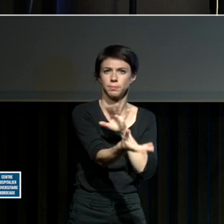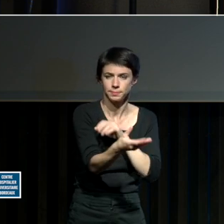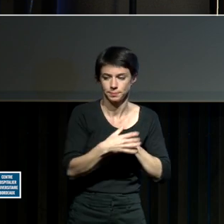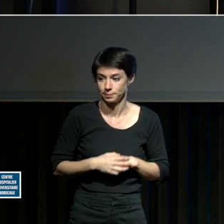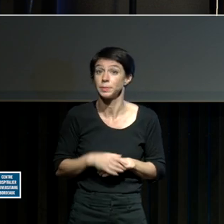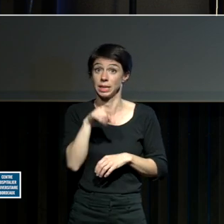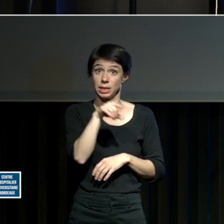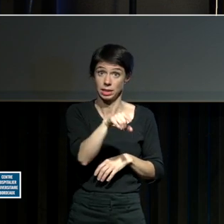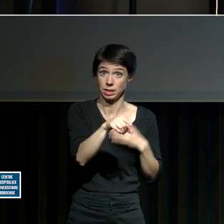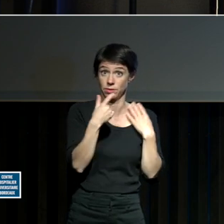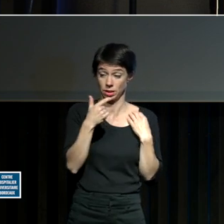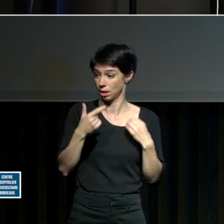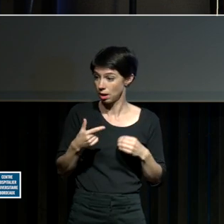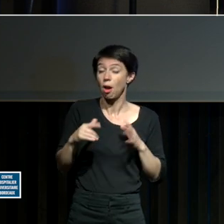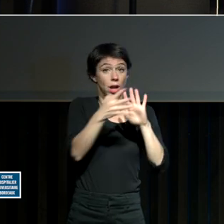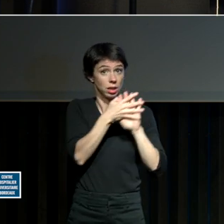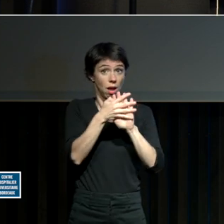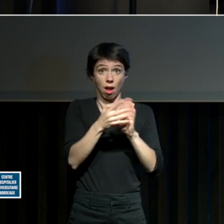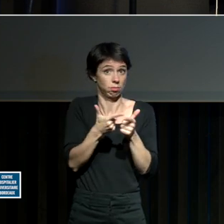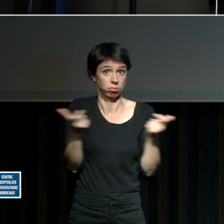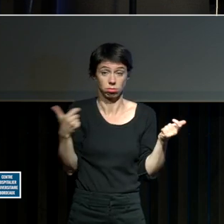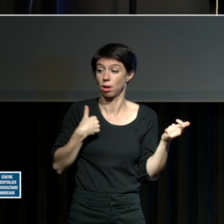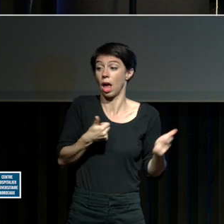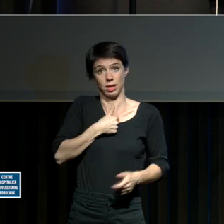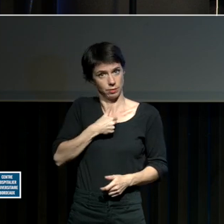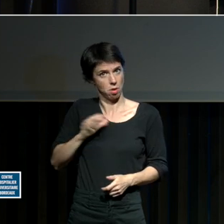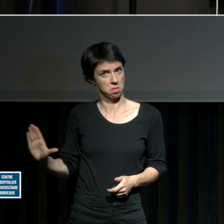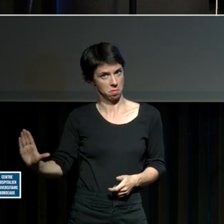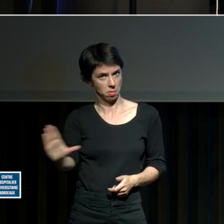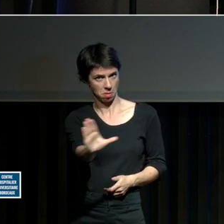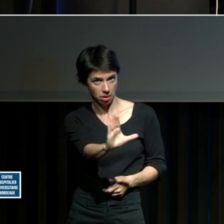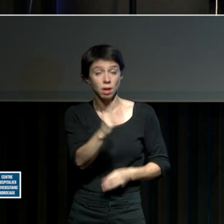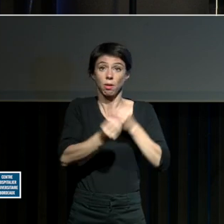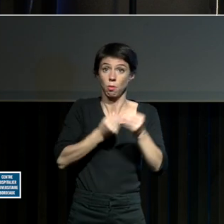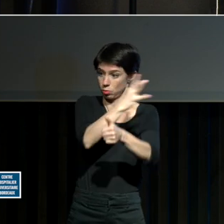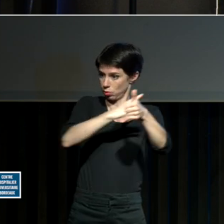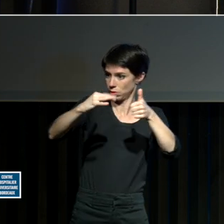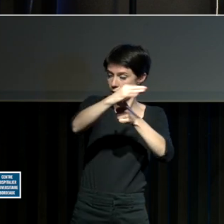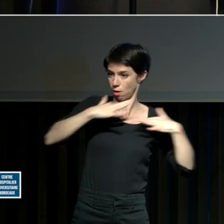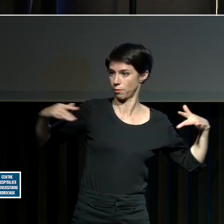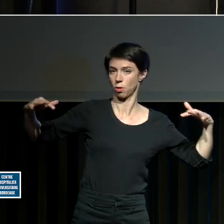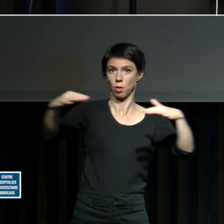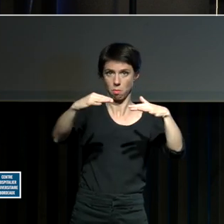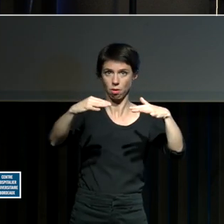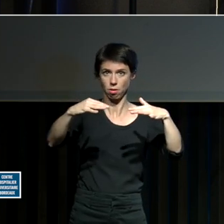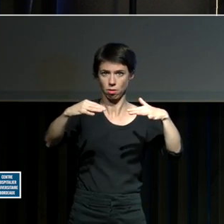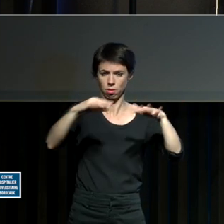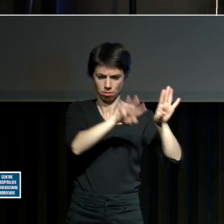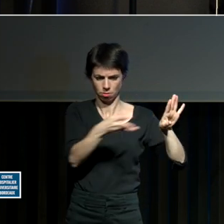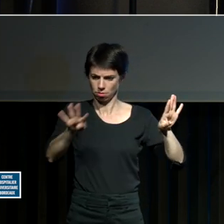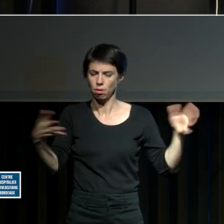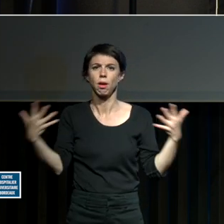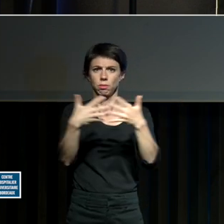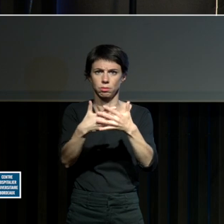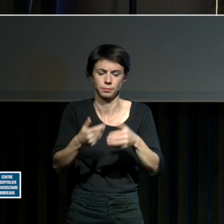bien individuels que des facteurs sociaux et environnementaux. Et donc, avant de vous parler